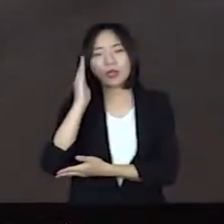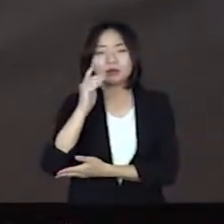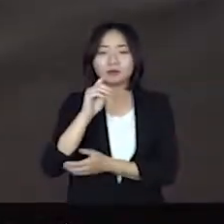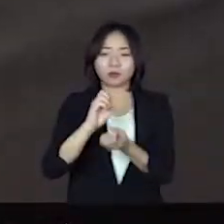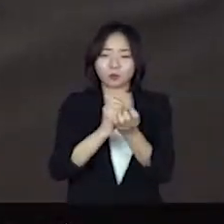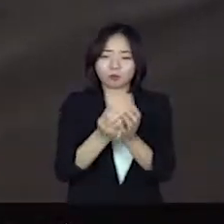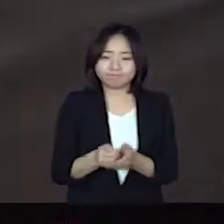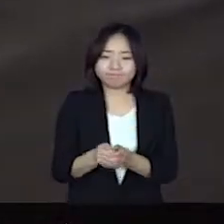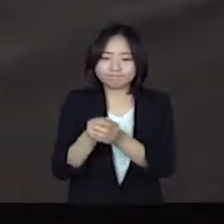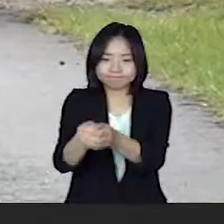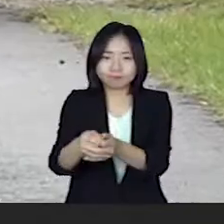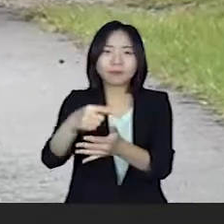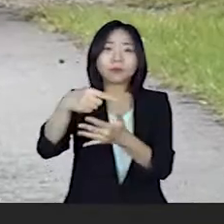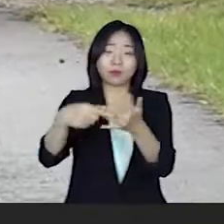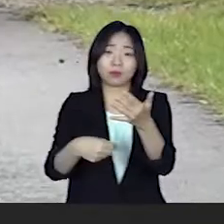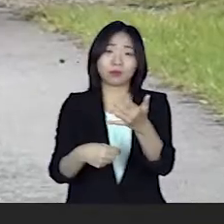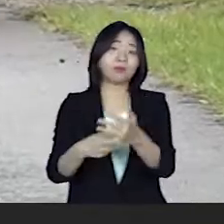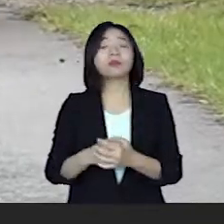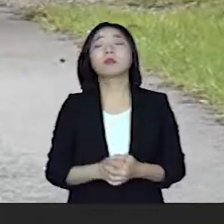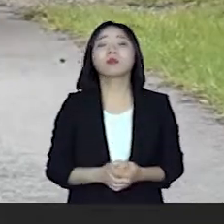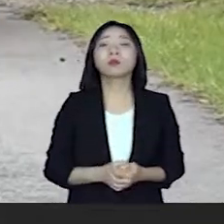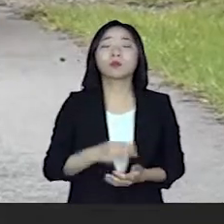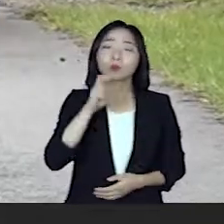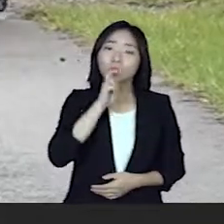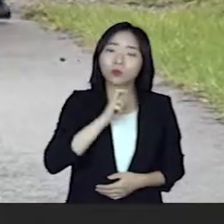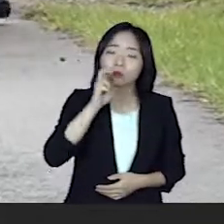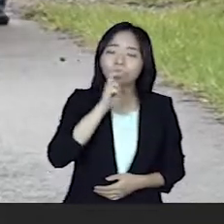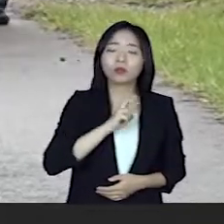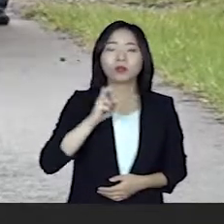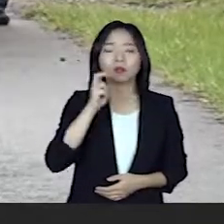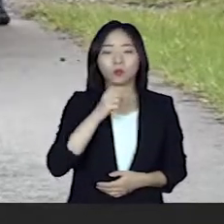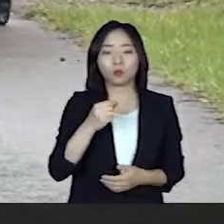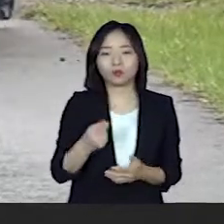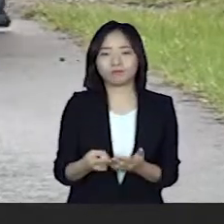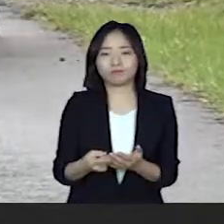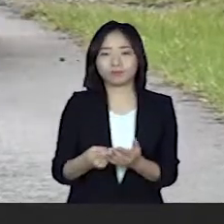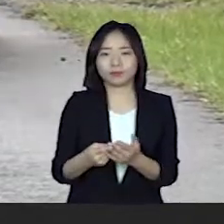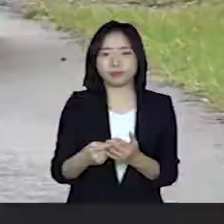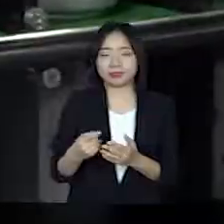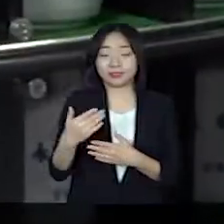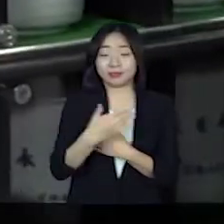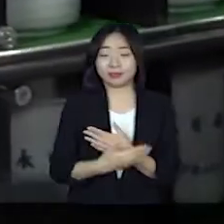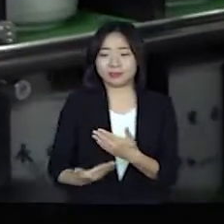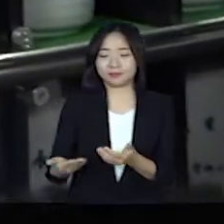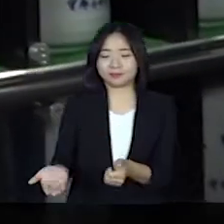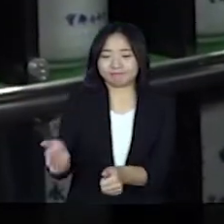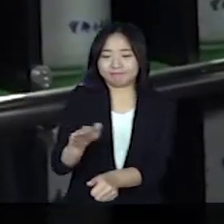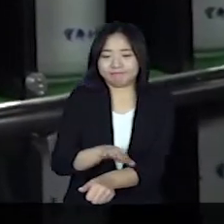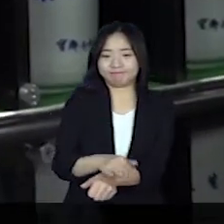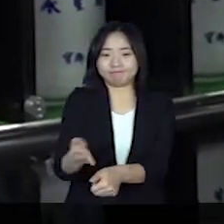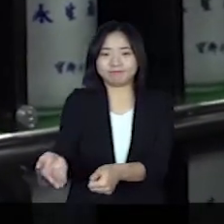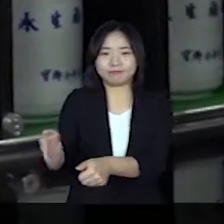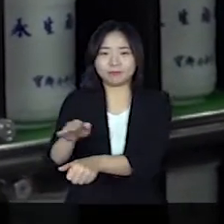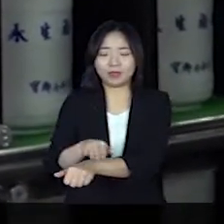등이 이어졌으며 이어 유해봉송과 유해안치가 진행돼 고국 땅을 밟지 못한 채